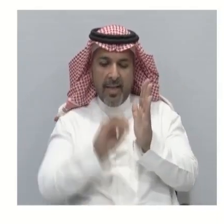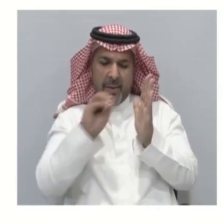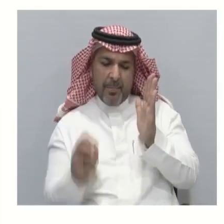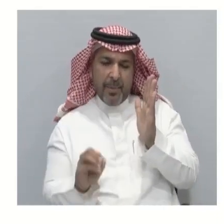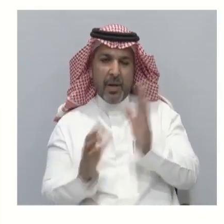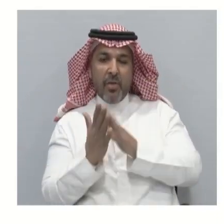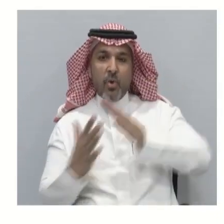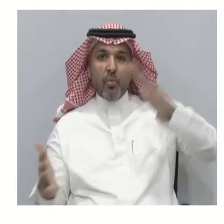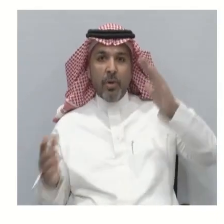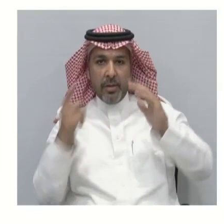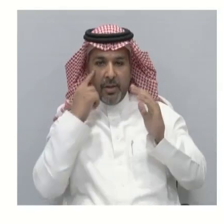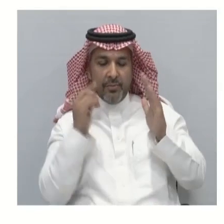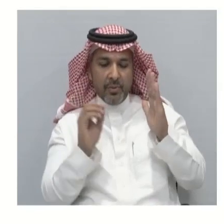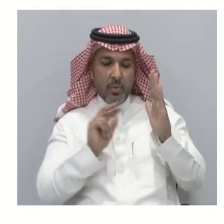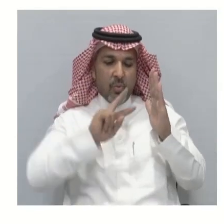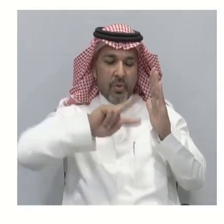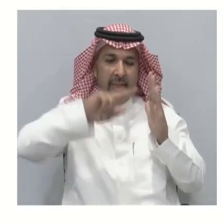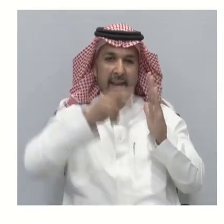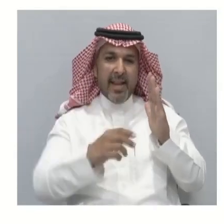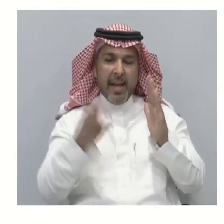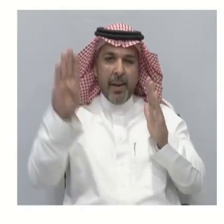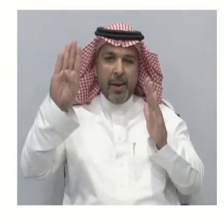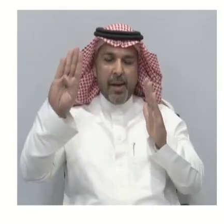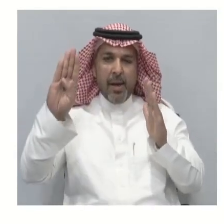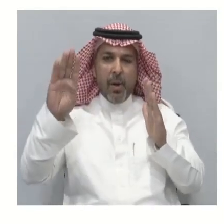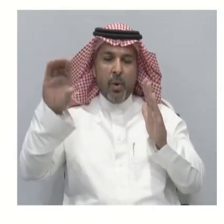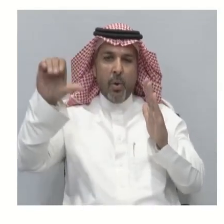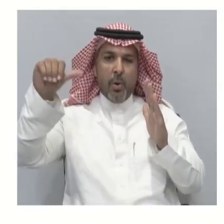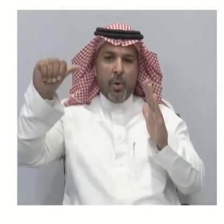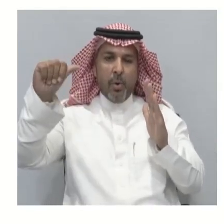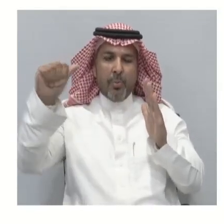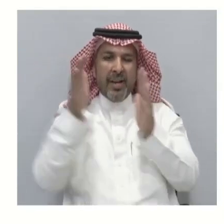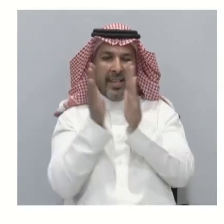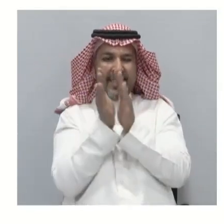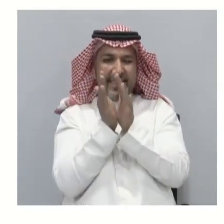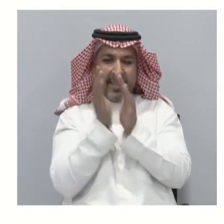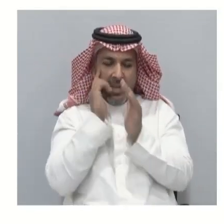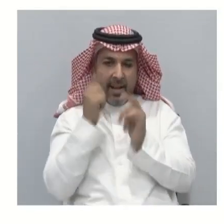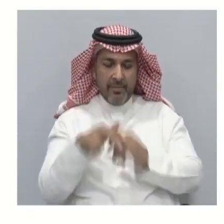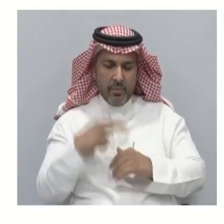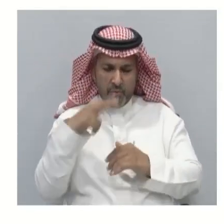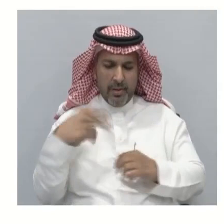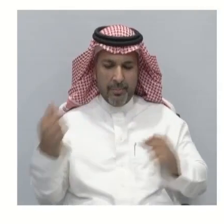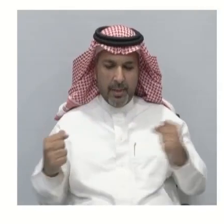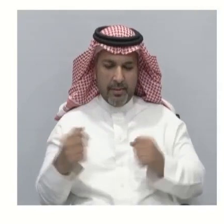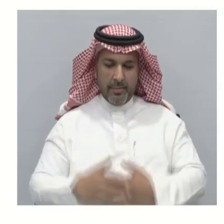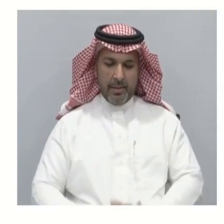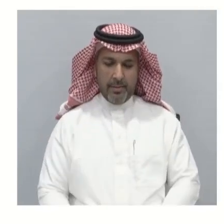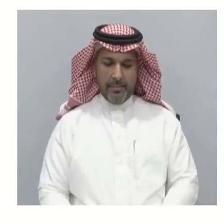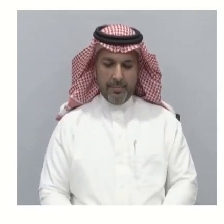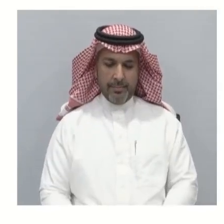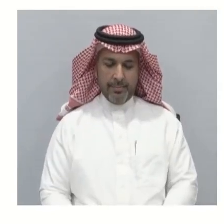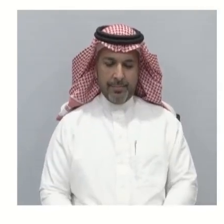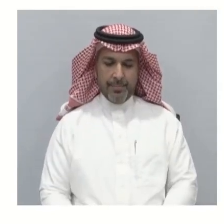ان الزاويه a تعتبر زاويه خارجيه بالنسبه لا a الزاويه واحد تعتبر زاويه خارجيه بالنسبه لاي وبي